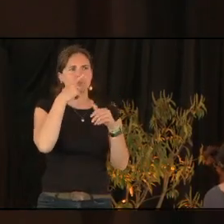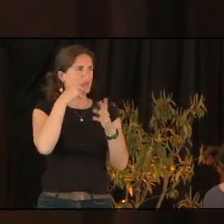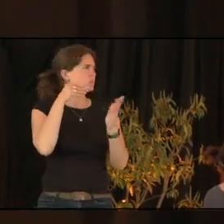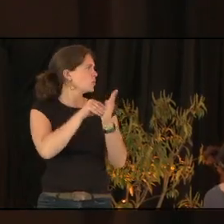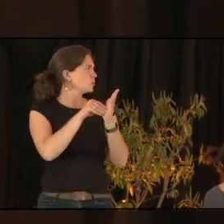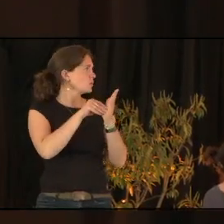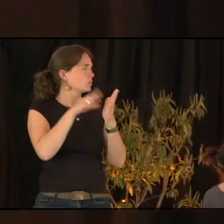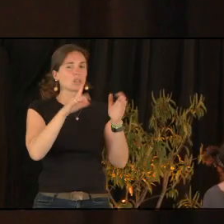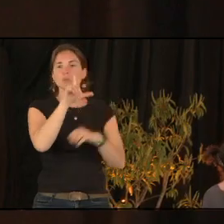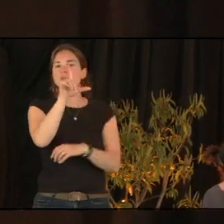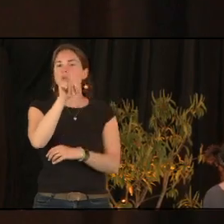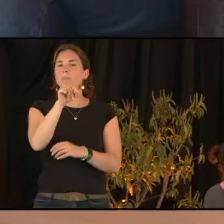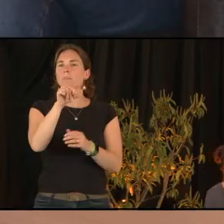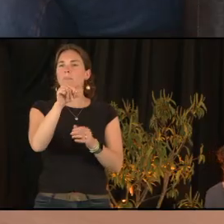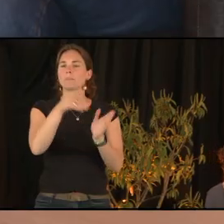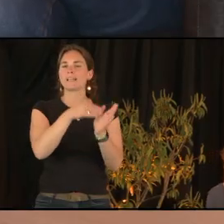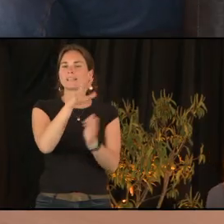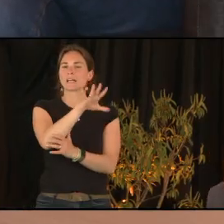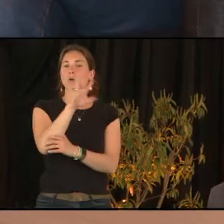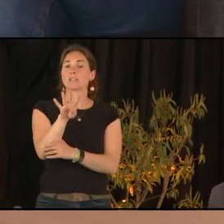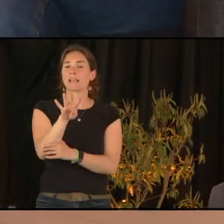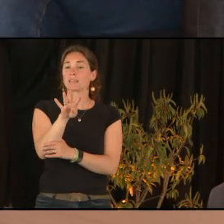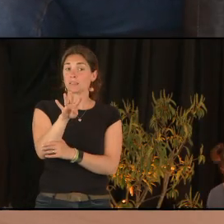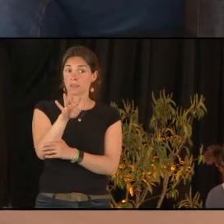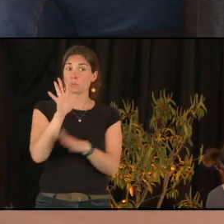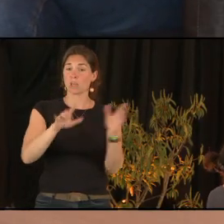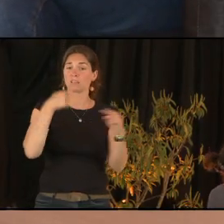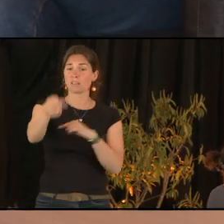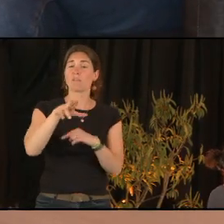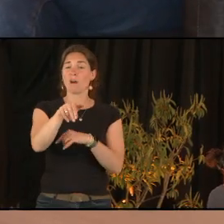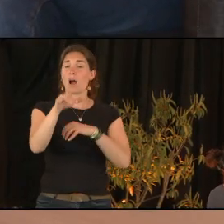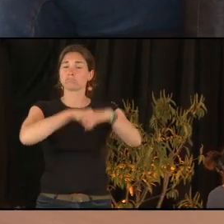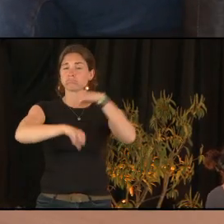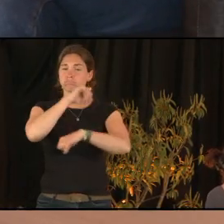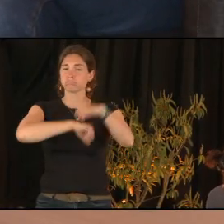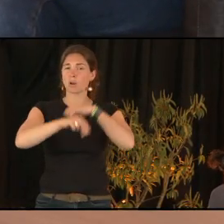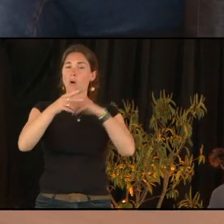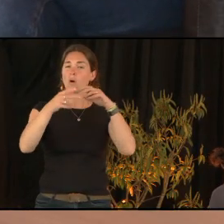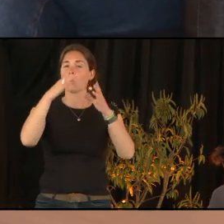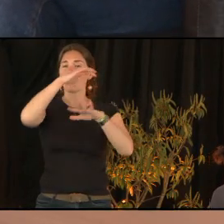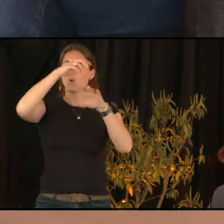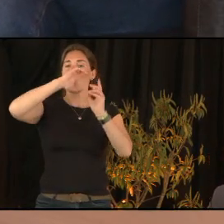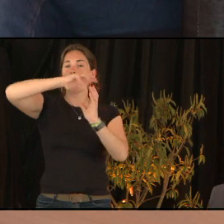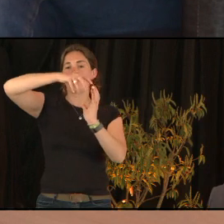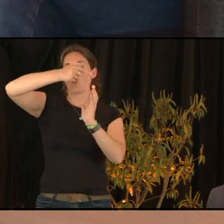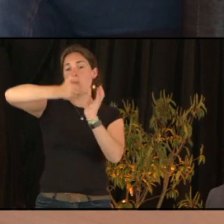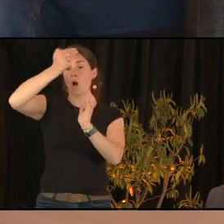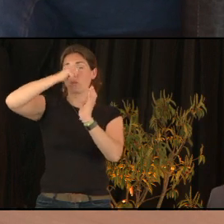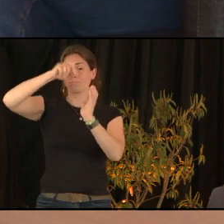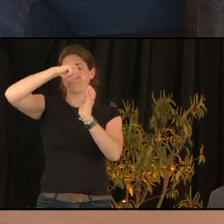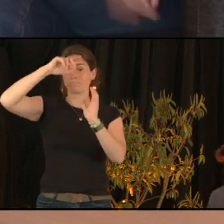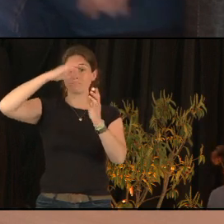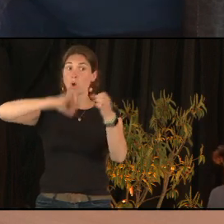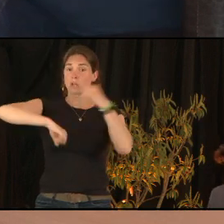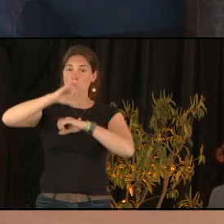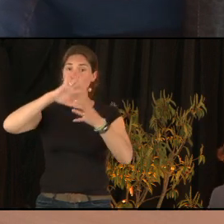pôle Nord en 2054, donc on est en 2022. Dans les 2040, ouais, je sais pas, enfin un truc demain,